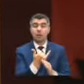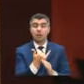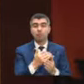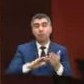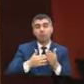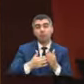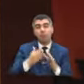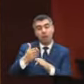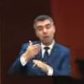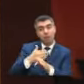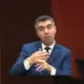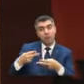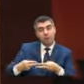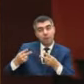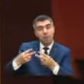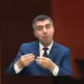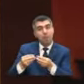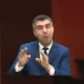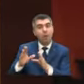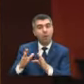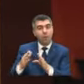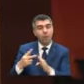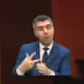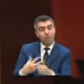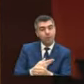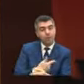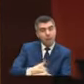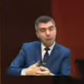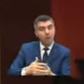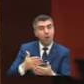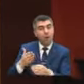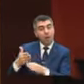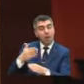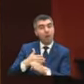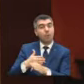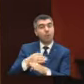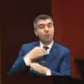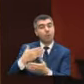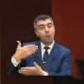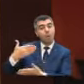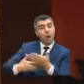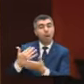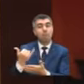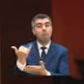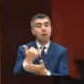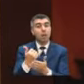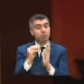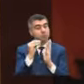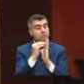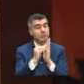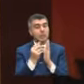تحديد هذا السعر ديال كل مستلزم. وأنتم كتعرفوا لا بروسيدور ديال السيرتيفيكا دون روجستر اللي كتعرف واحد واحد